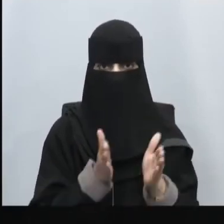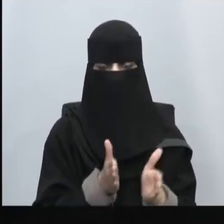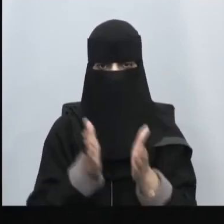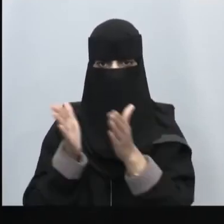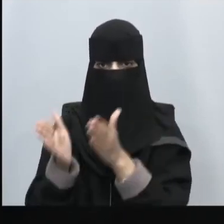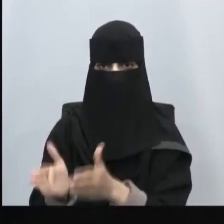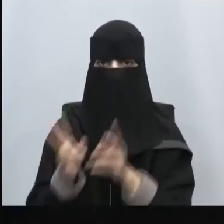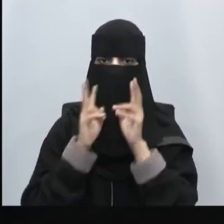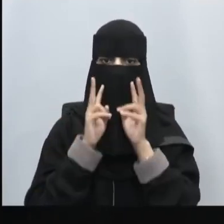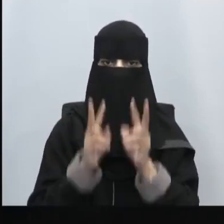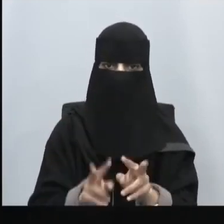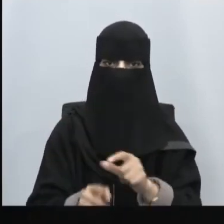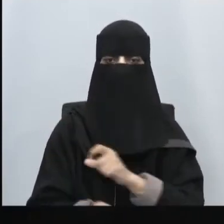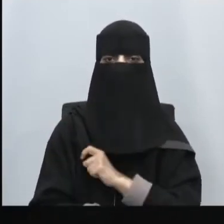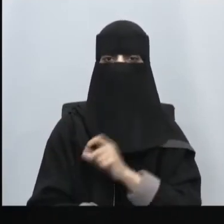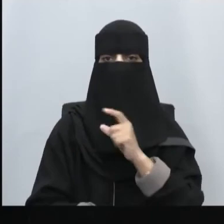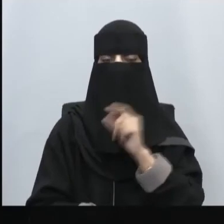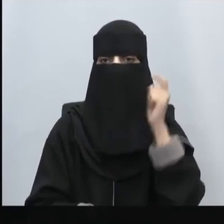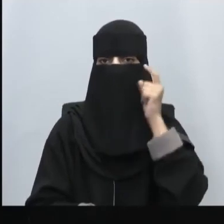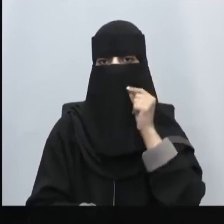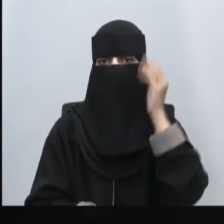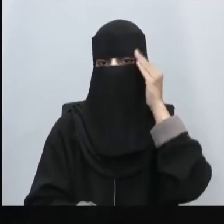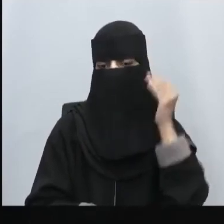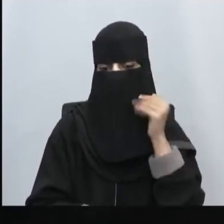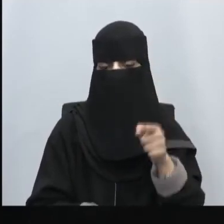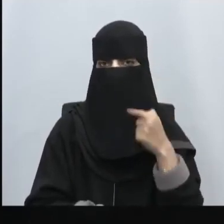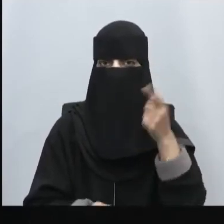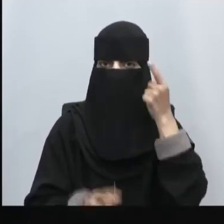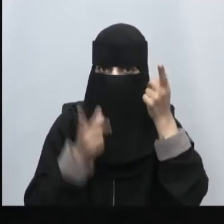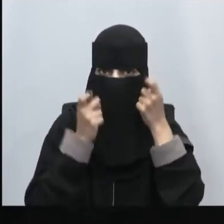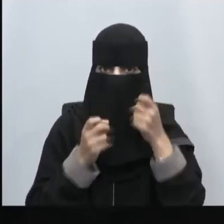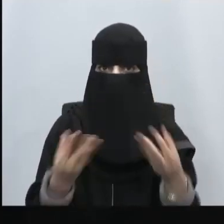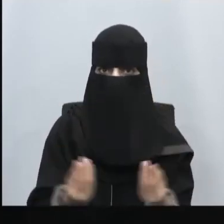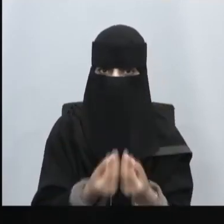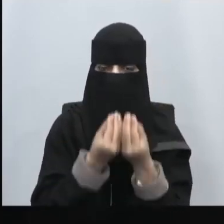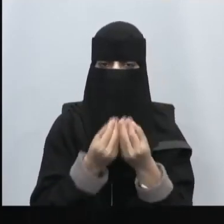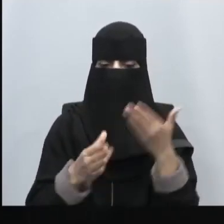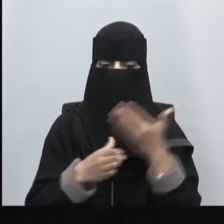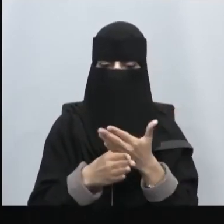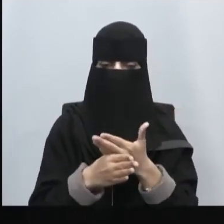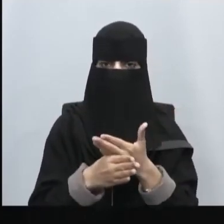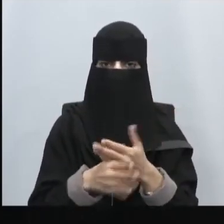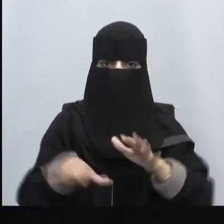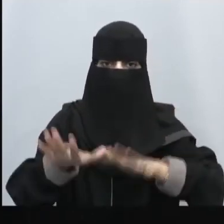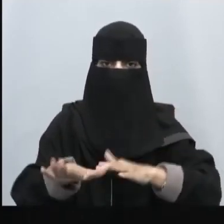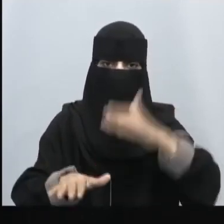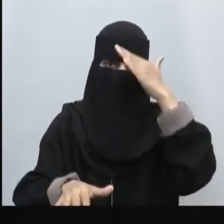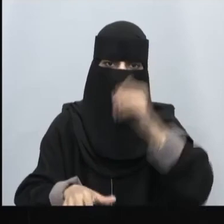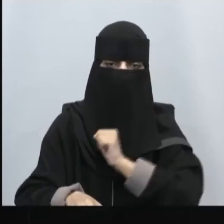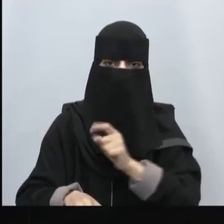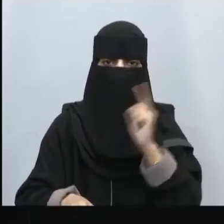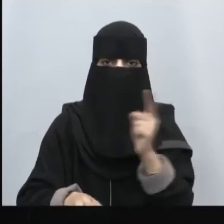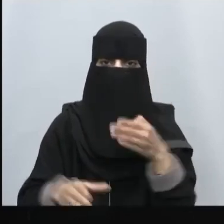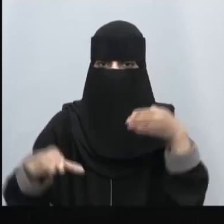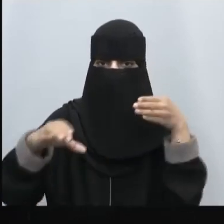تاتي الان طلاب وطالباتي نريد ان نعرف سويا ما هي اسباب هذه الحملات الصليبيه للعالم